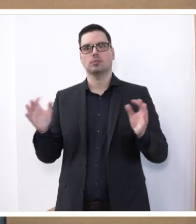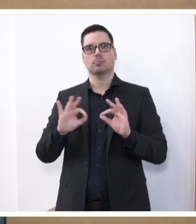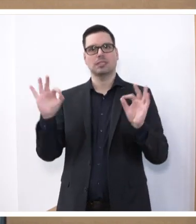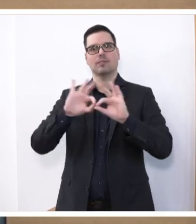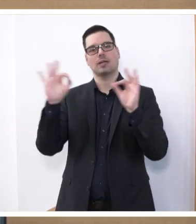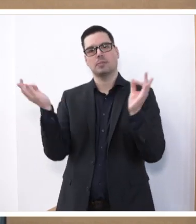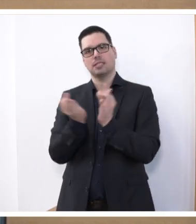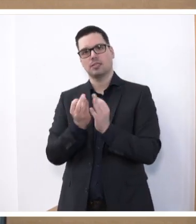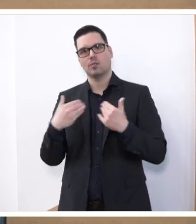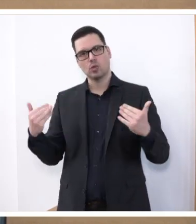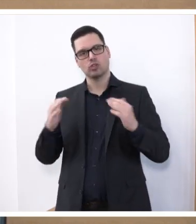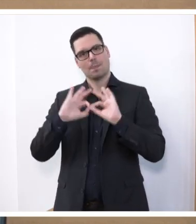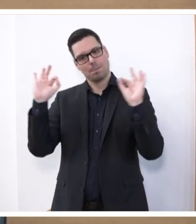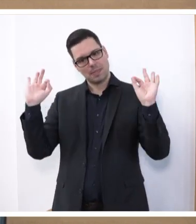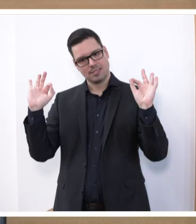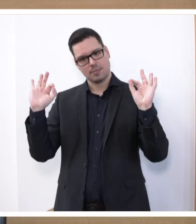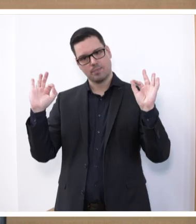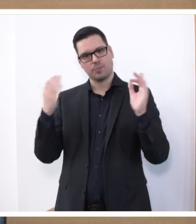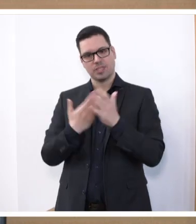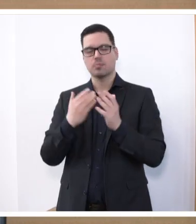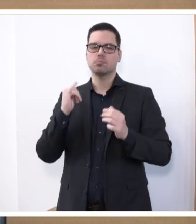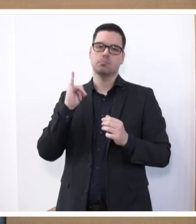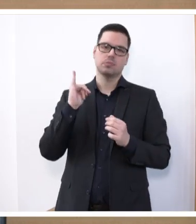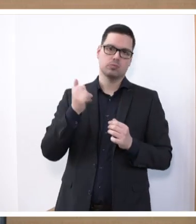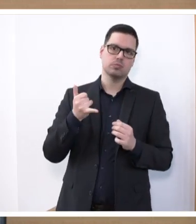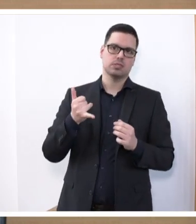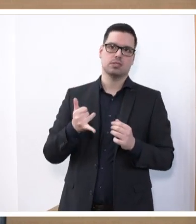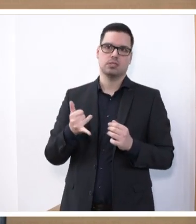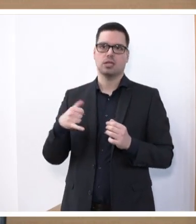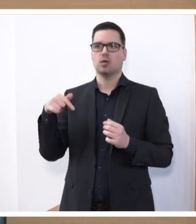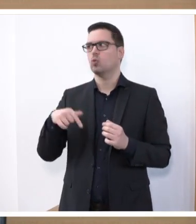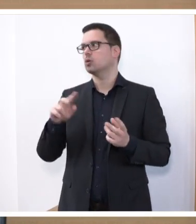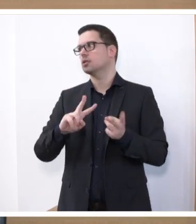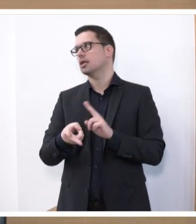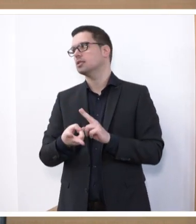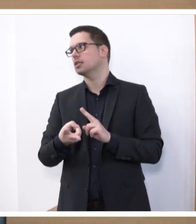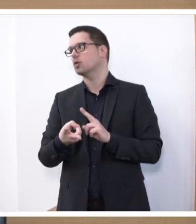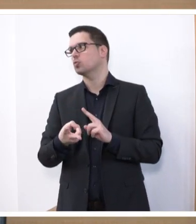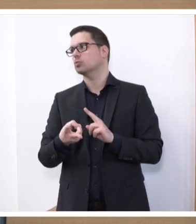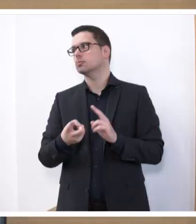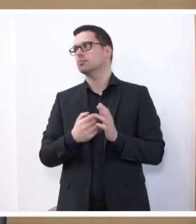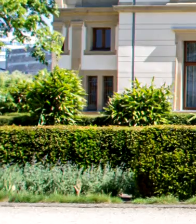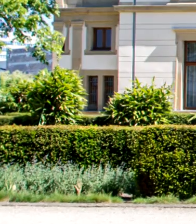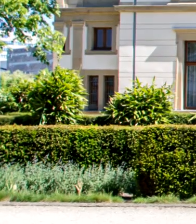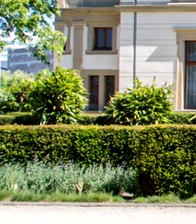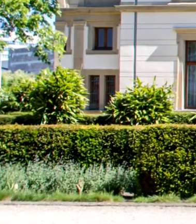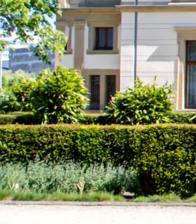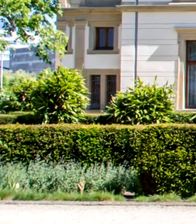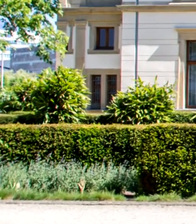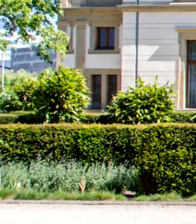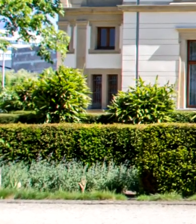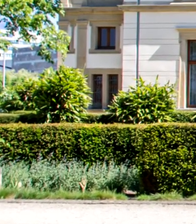familienfreundlicher ausgestalten können und bitten soweit um Zustimmung zur heutigen Änderung der Geschäftsordnung herzlichen